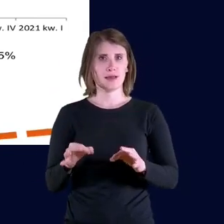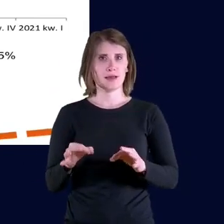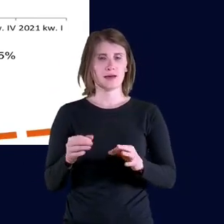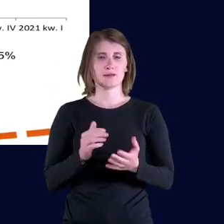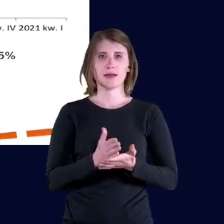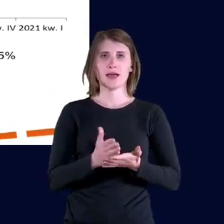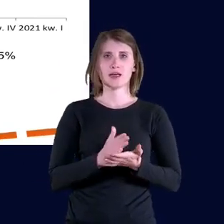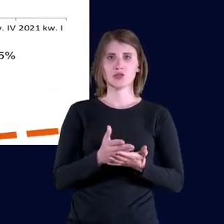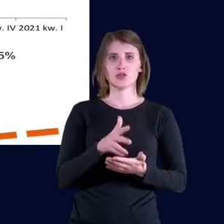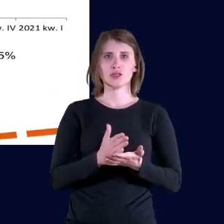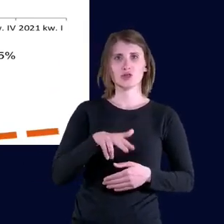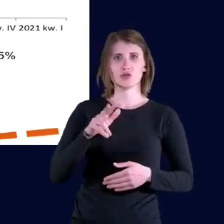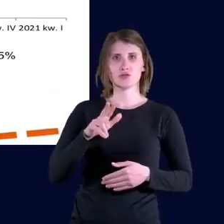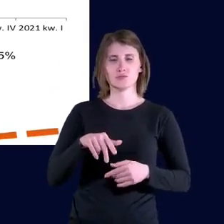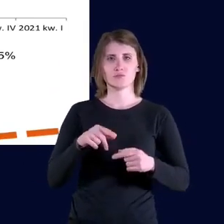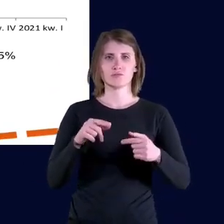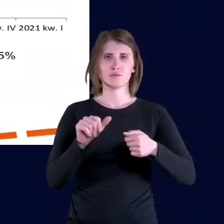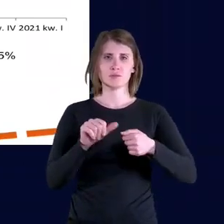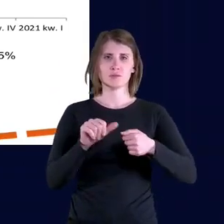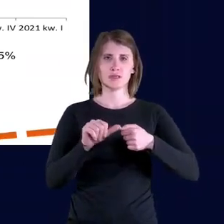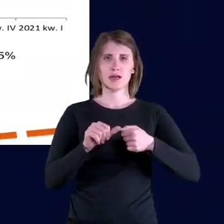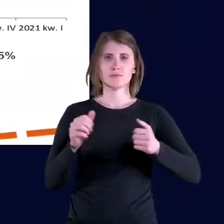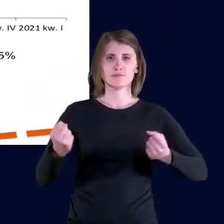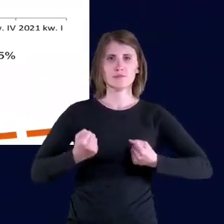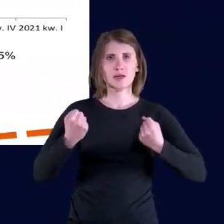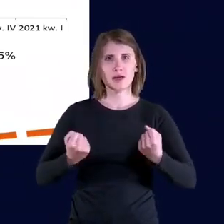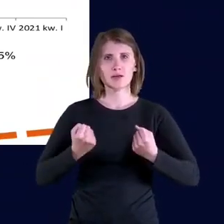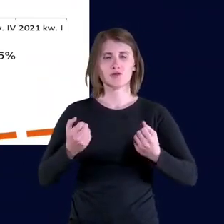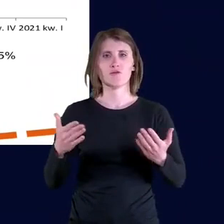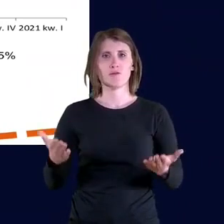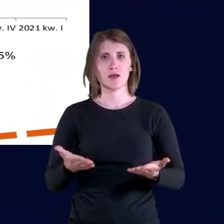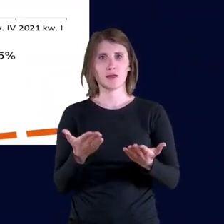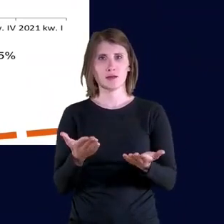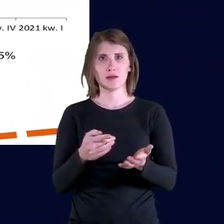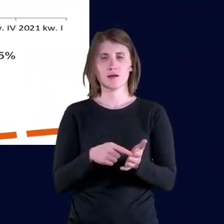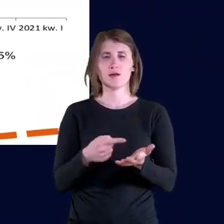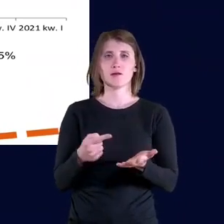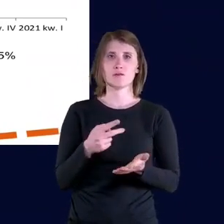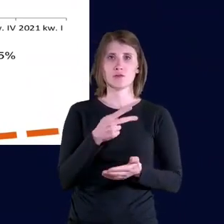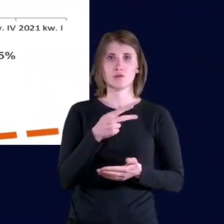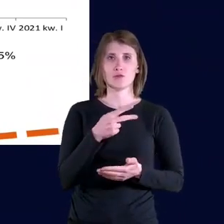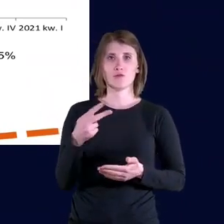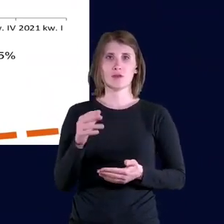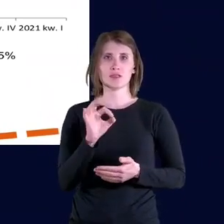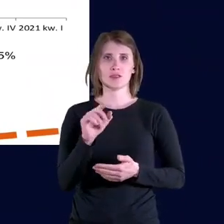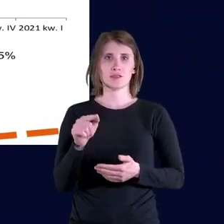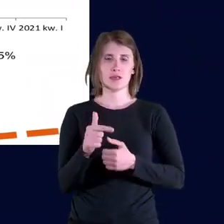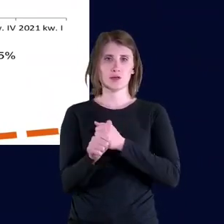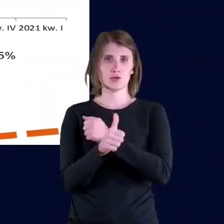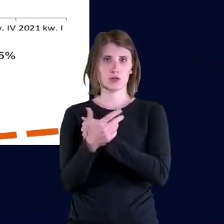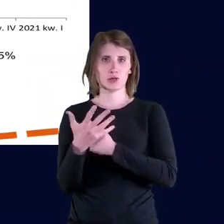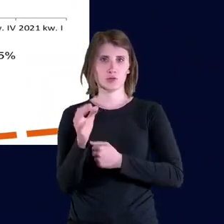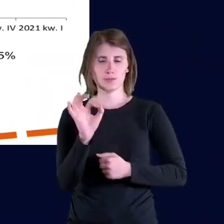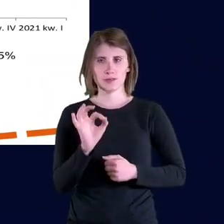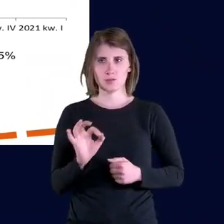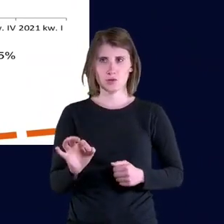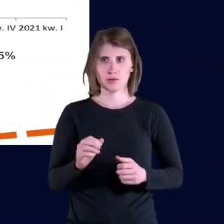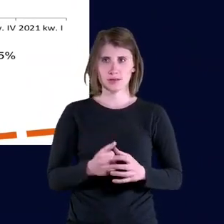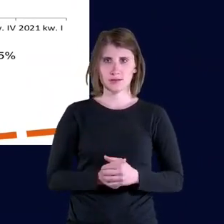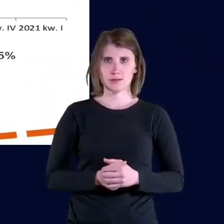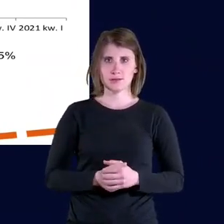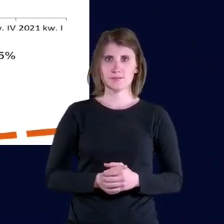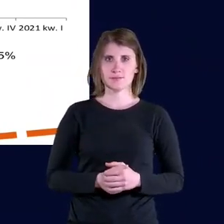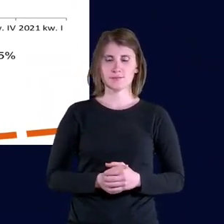średnicy parówkach nie zaangażowania dla zawodników O już a65 procenta